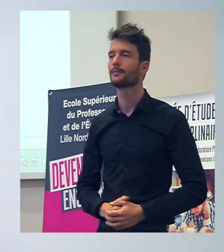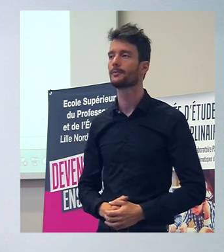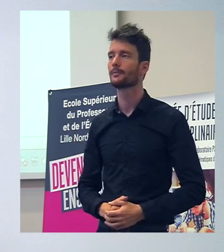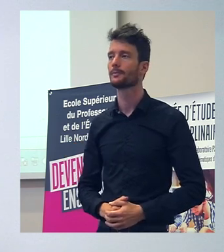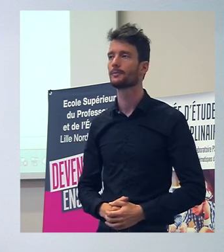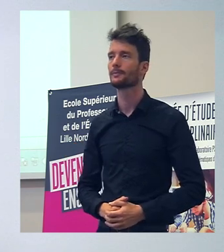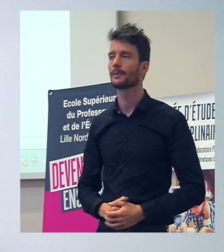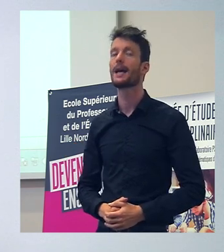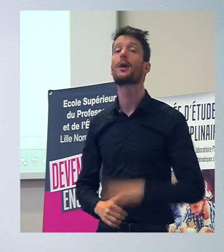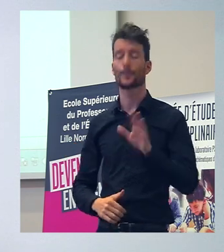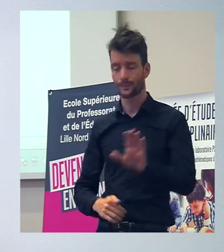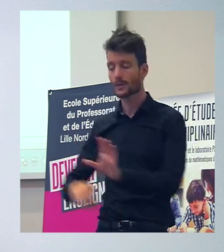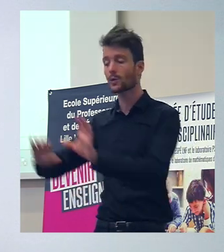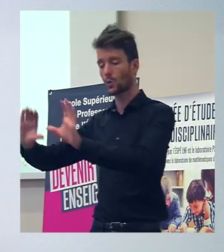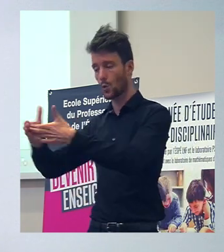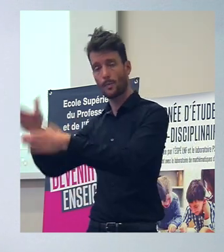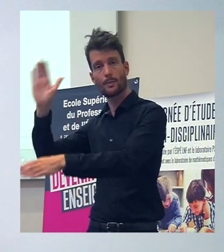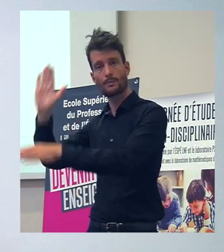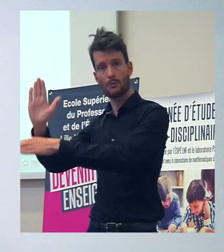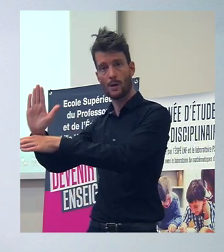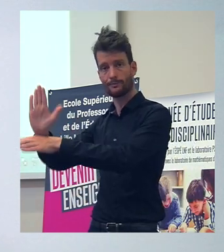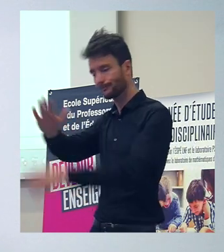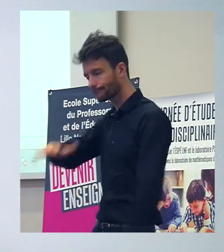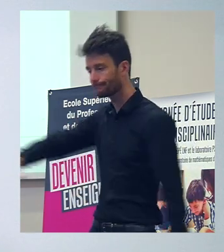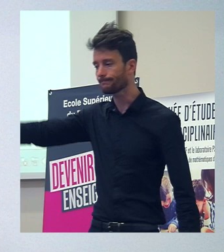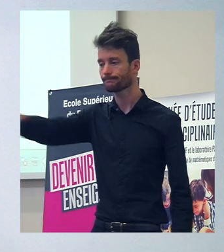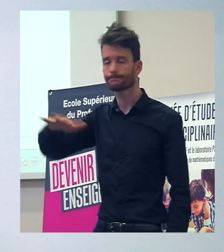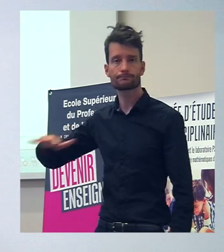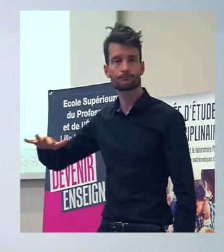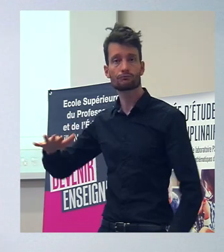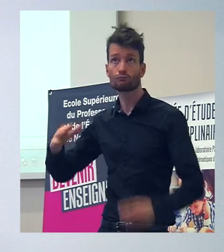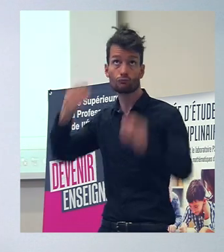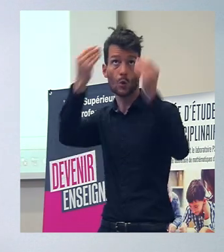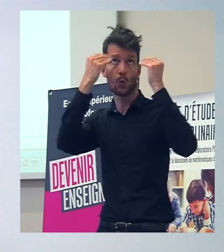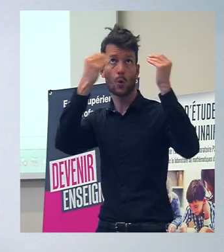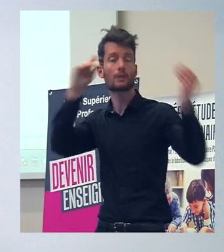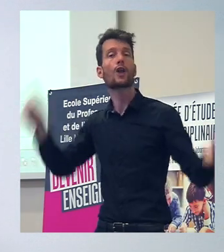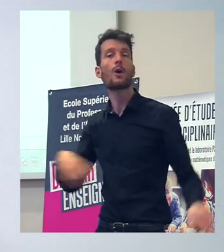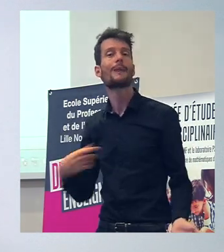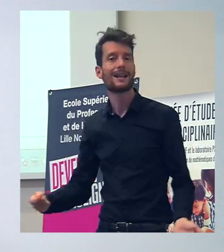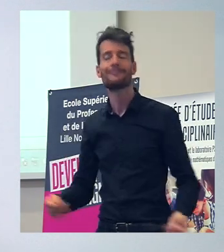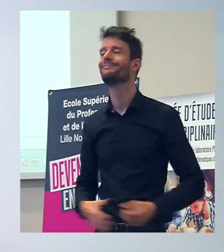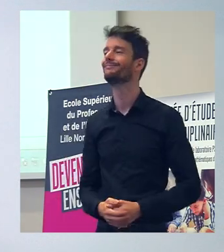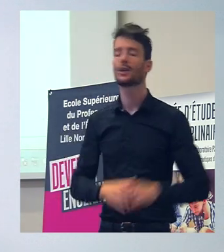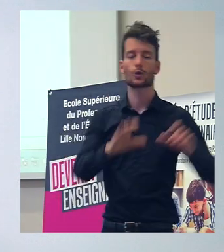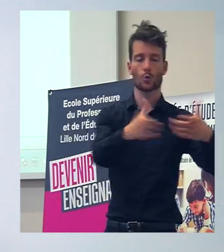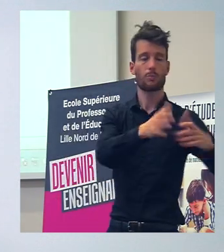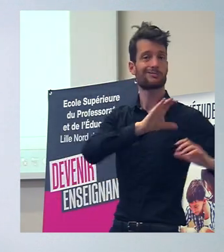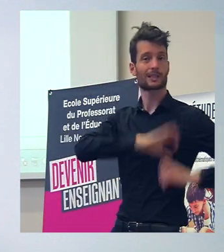Ensuite, le groupe témoin a suivi son cours normal, alors que le